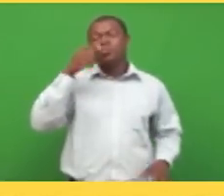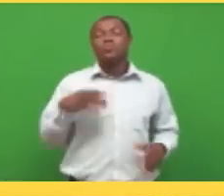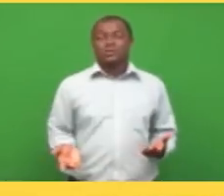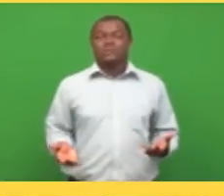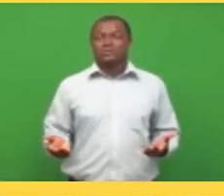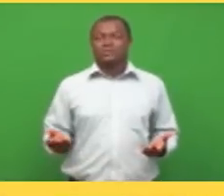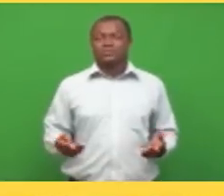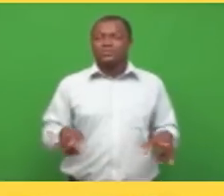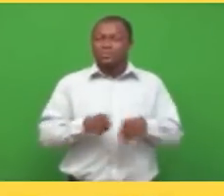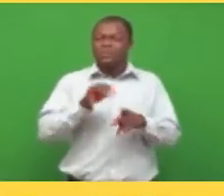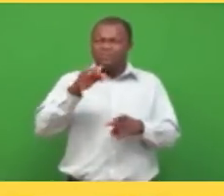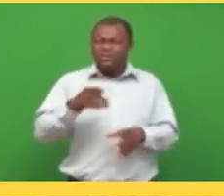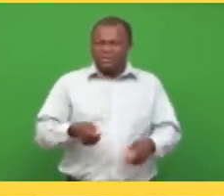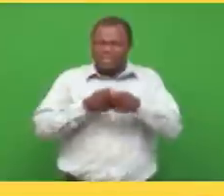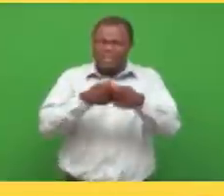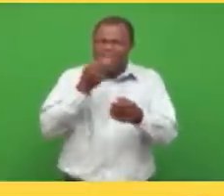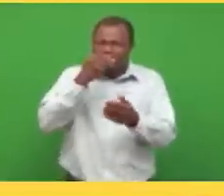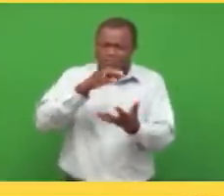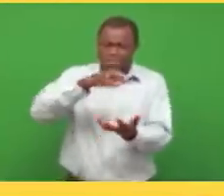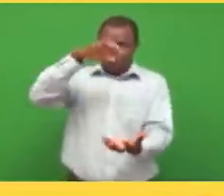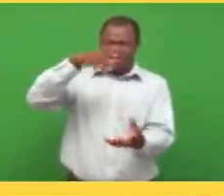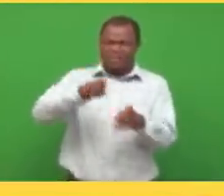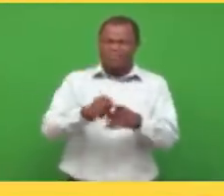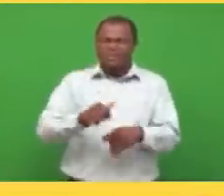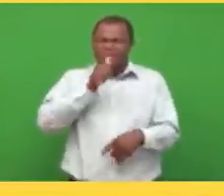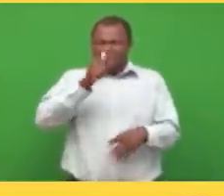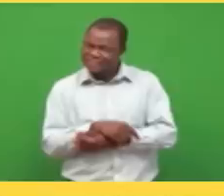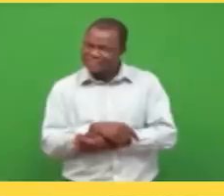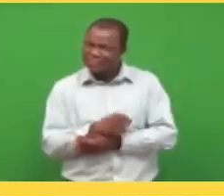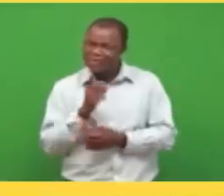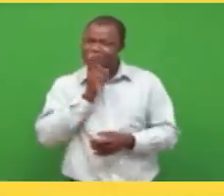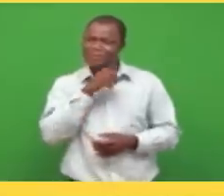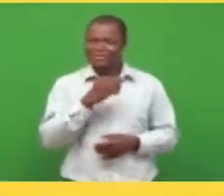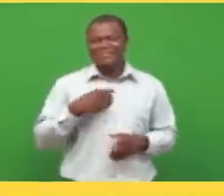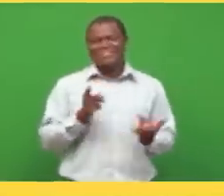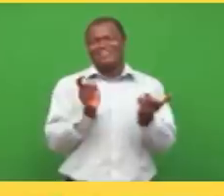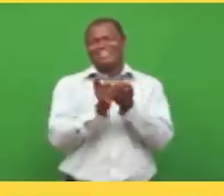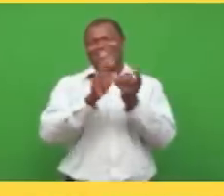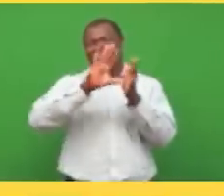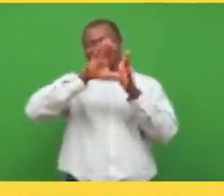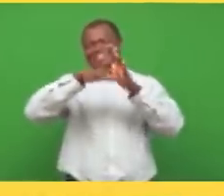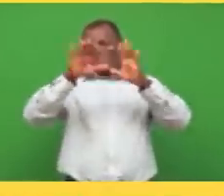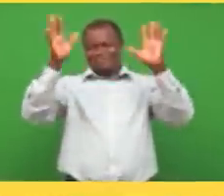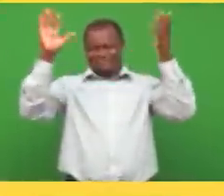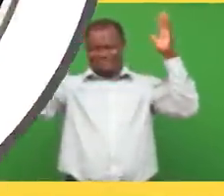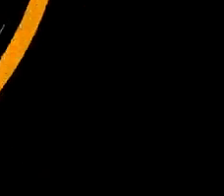ozive iko hanzi ukazvikwanza waita sewaramwa Waita sekuti chidya imuende katisangane muchikamu chinotevera.